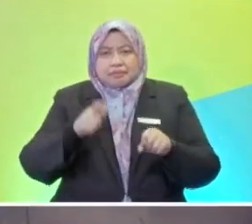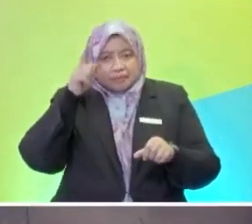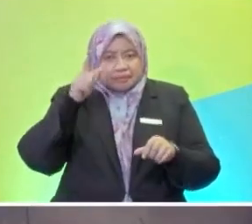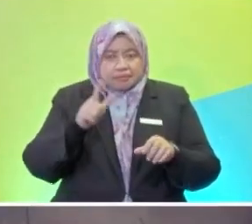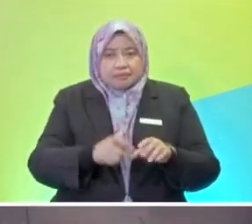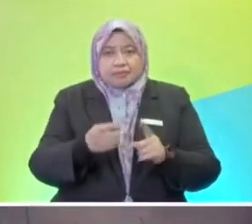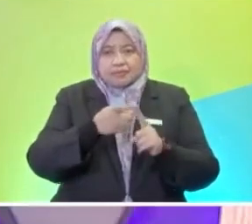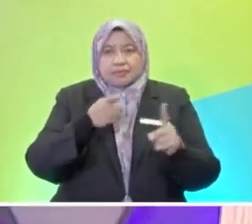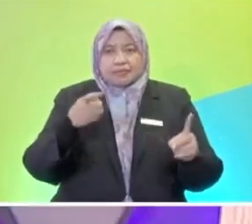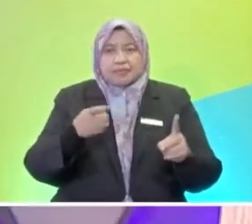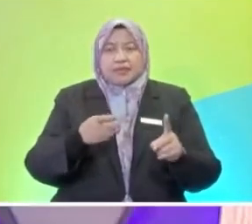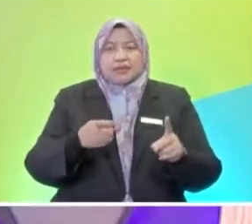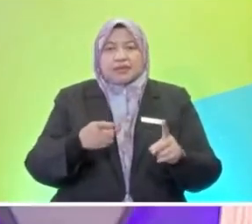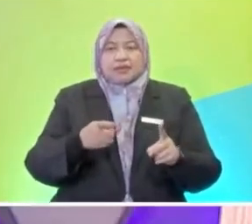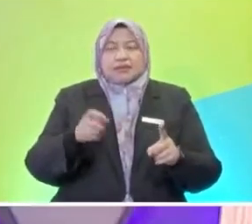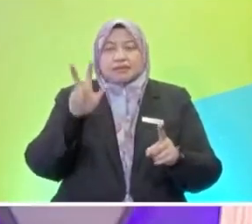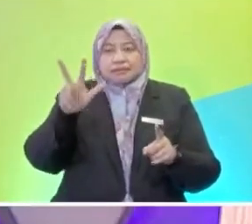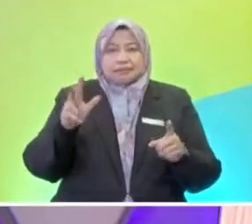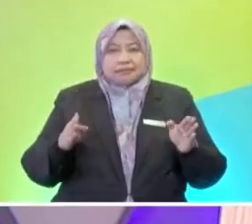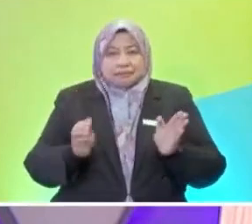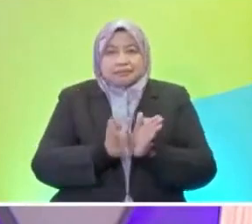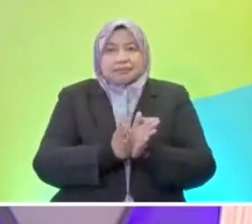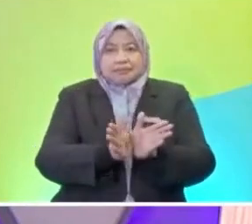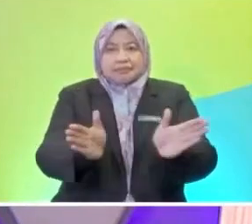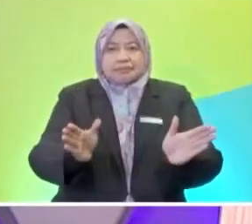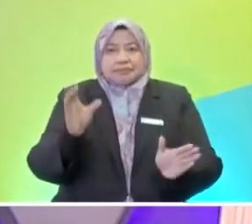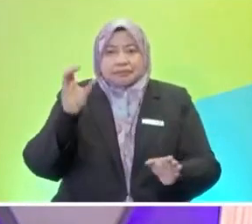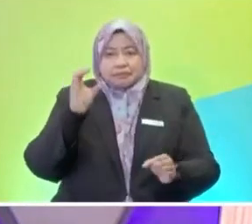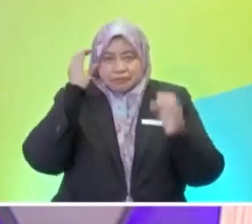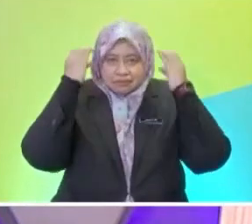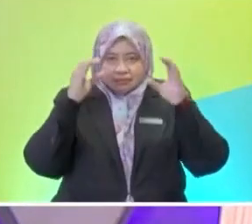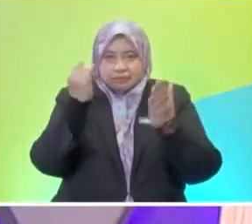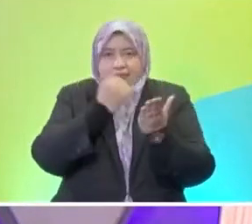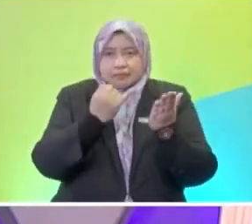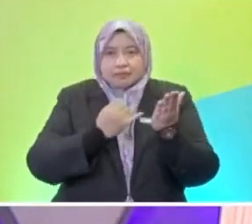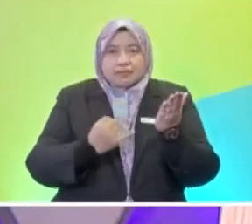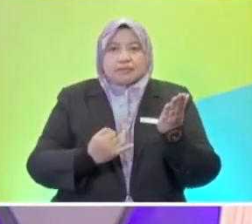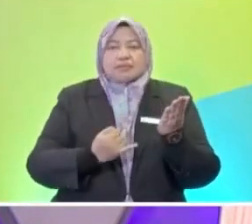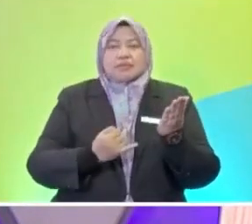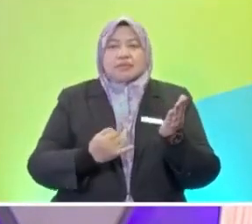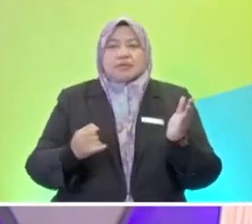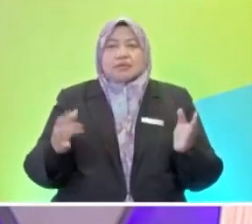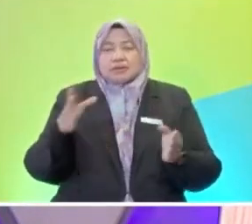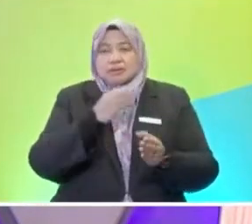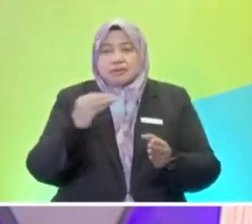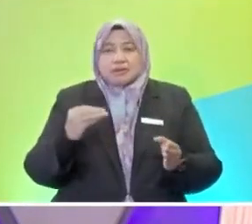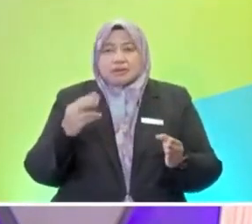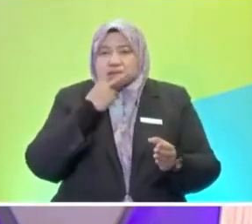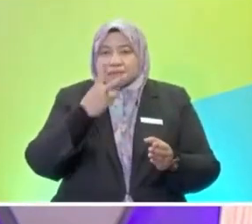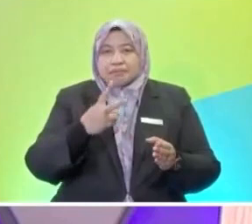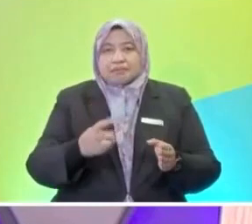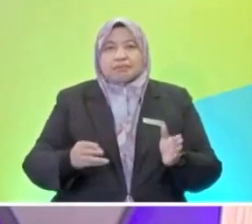bentuk 3 dimensi tadi cek gula kakek gulung dan nampak bentuk